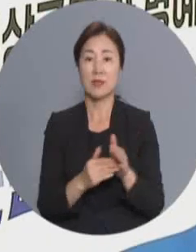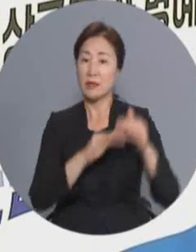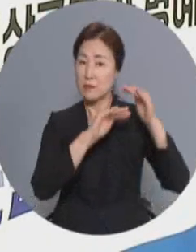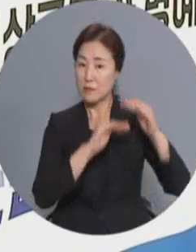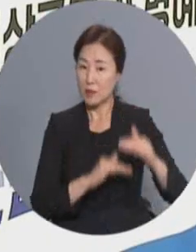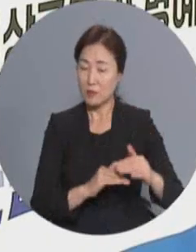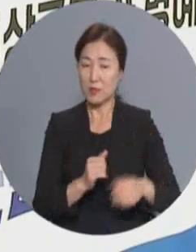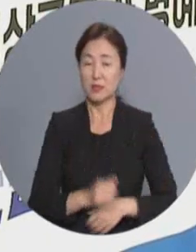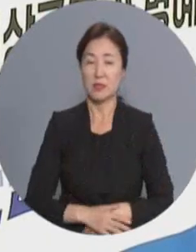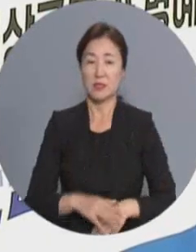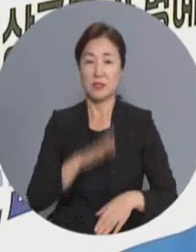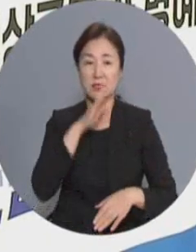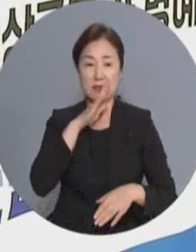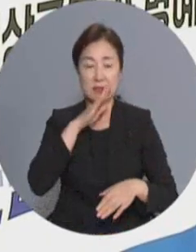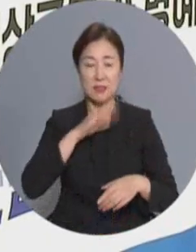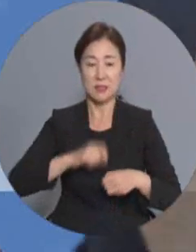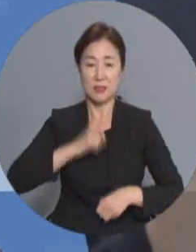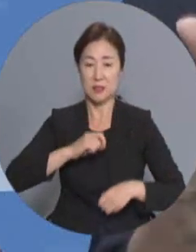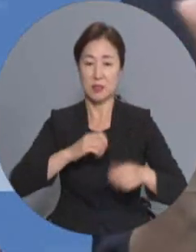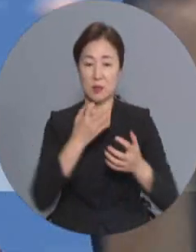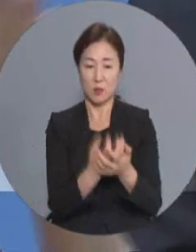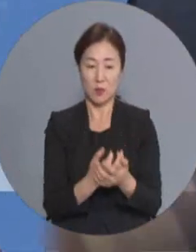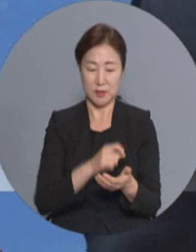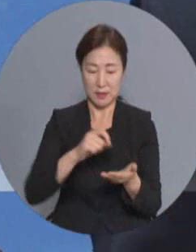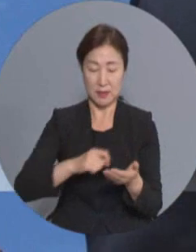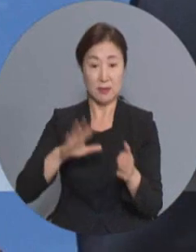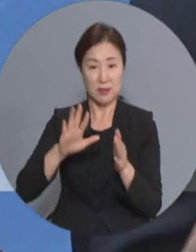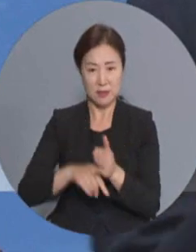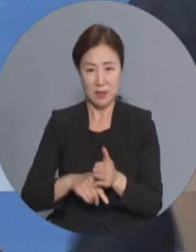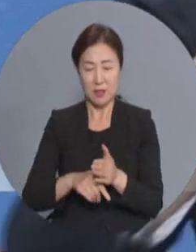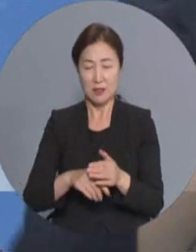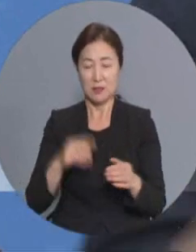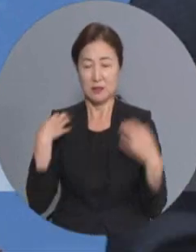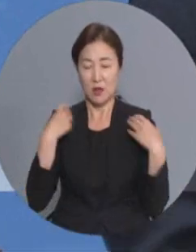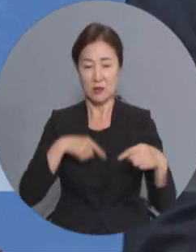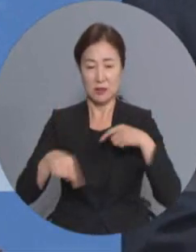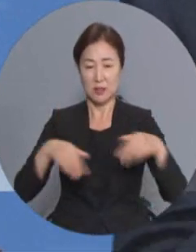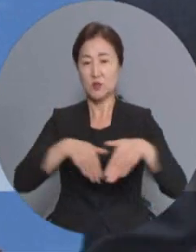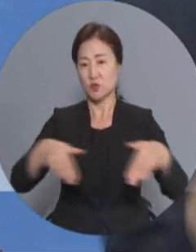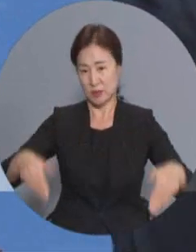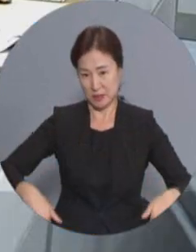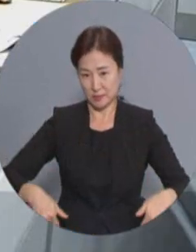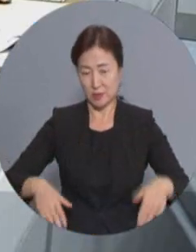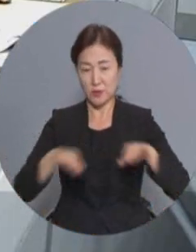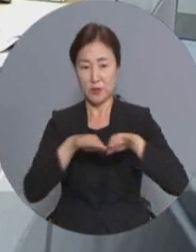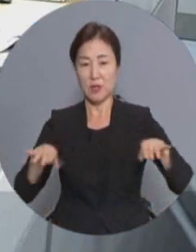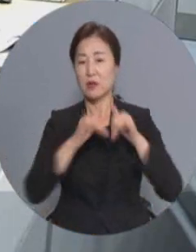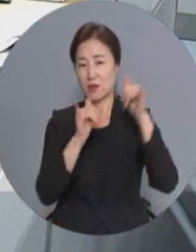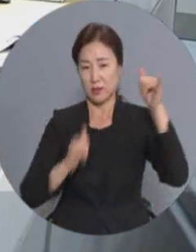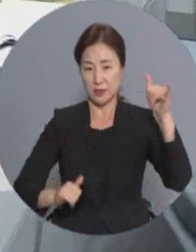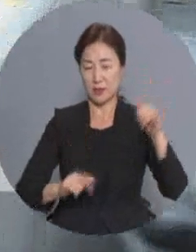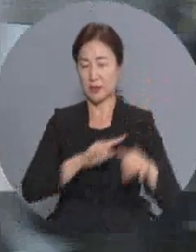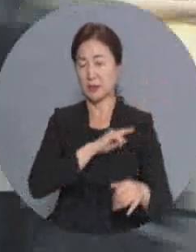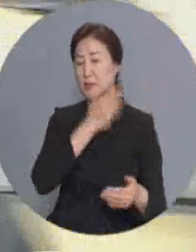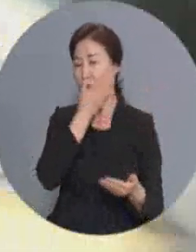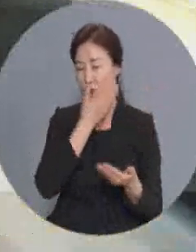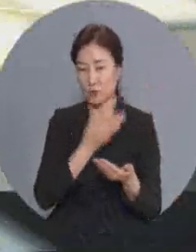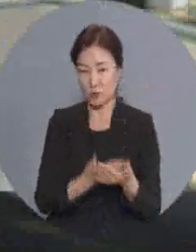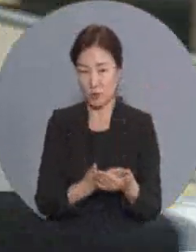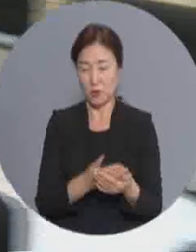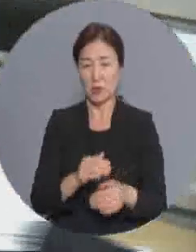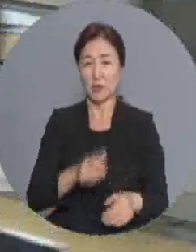진상조사 보고서 정적 중립과 균형 있는 역사관을 최우선으로 고려하고